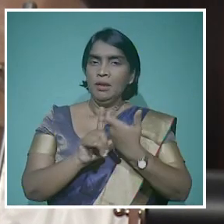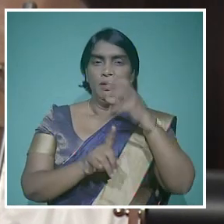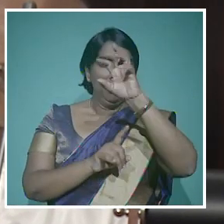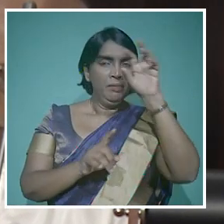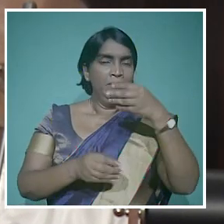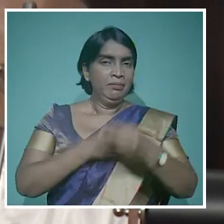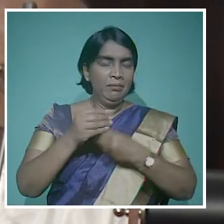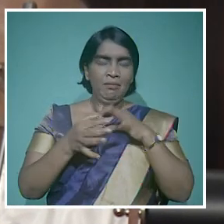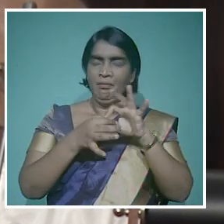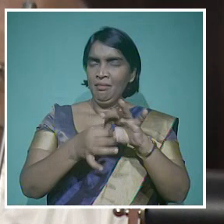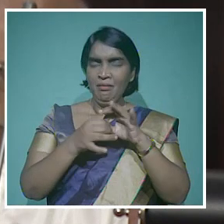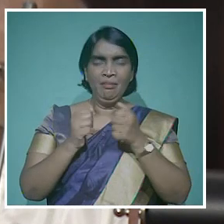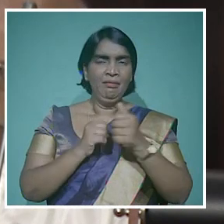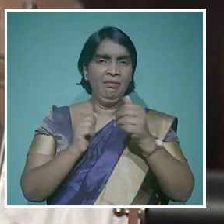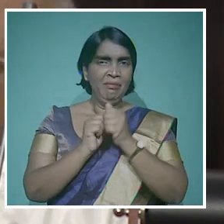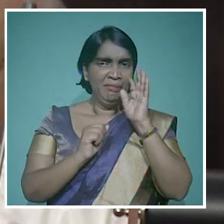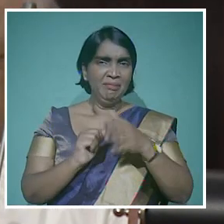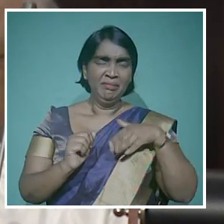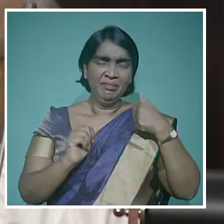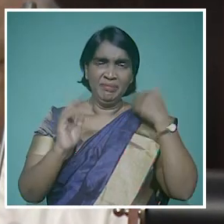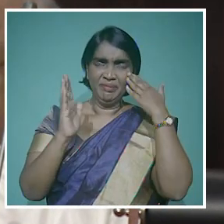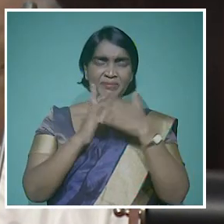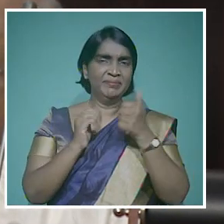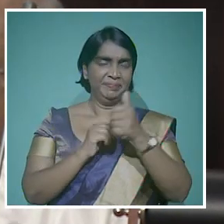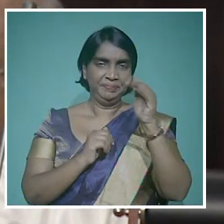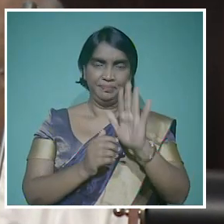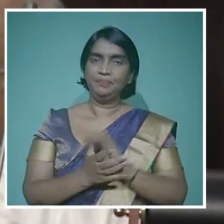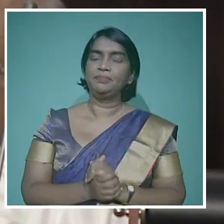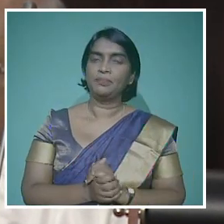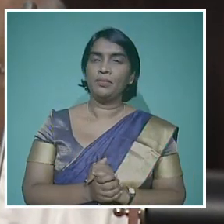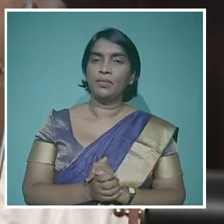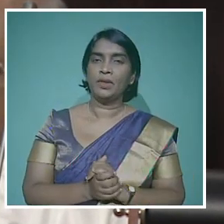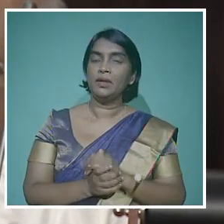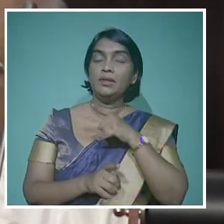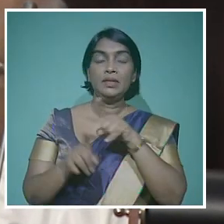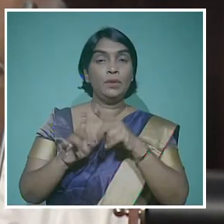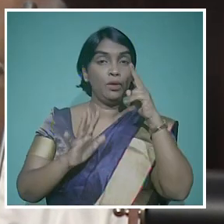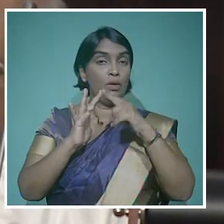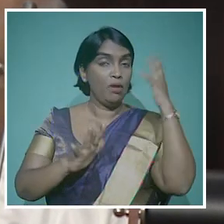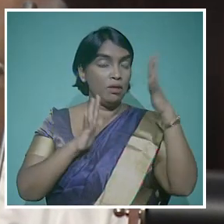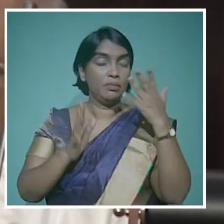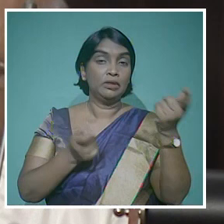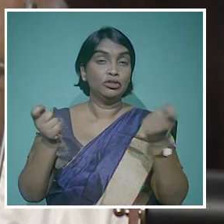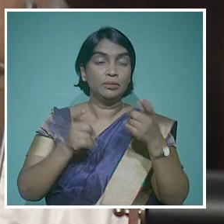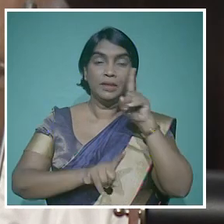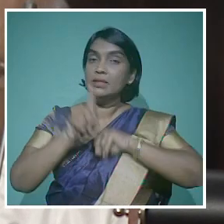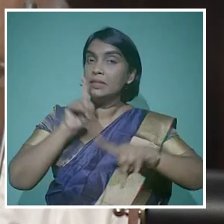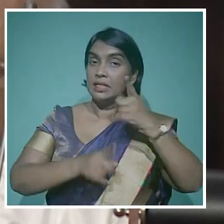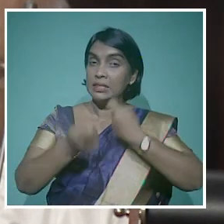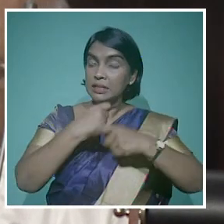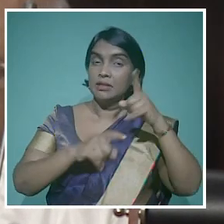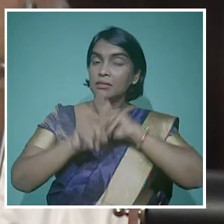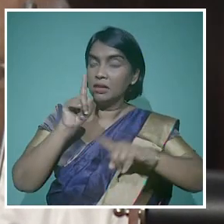වෙළඳ සම්බන්ධතා ඇතිකර ගැනීමට මූලික පියවරු තබන ඇත. සියලු ජාත්‍යන්තර වෙළඳ සාකච්ඡා සම්බන්ධයෙන් කටයුතු